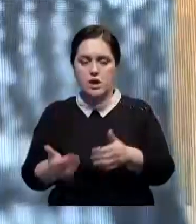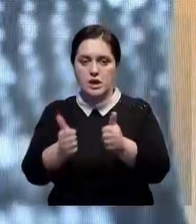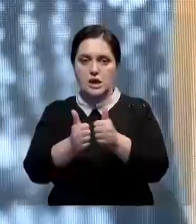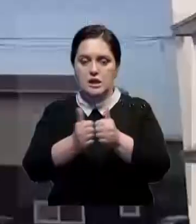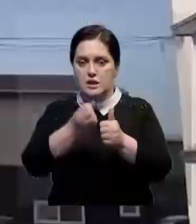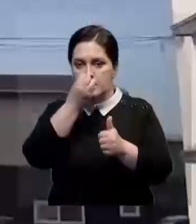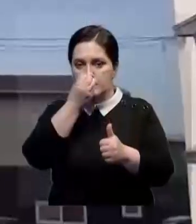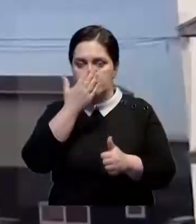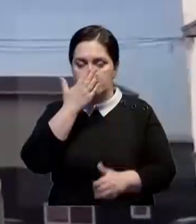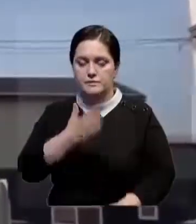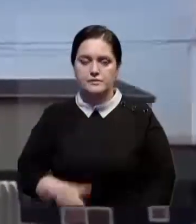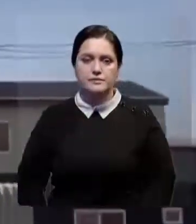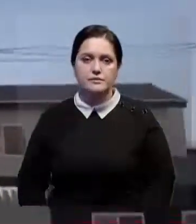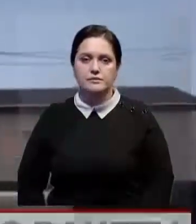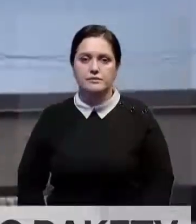Японии.